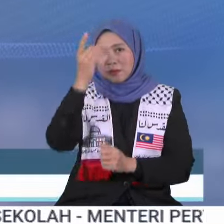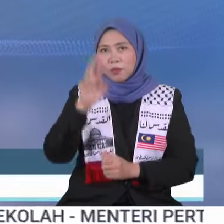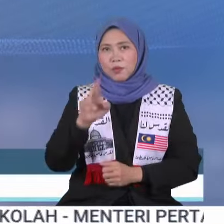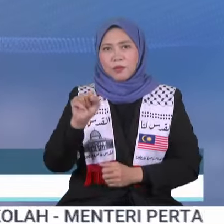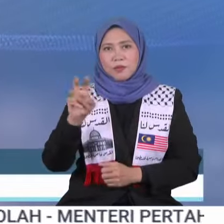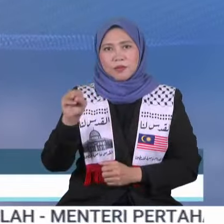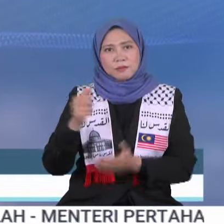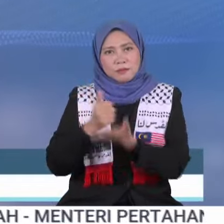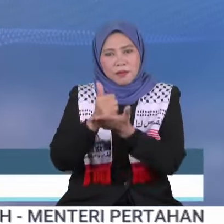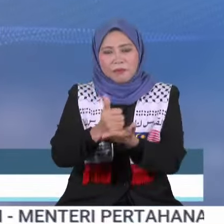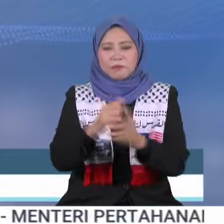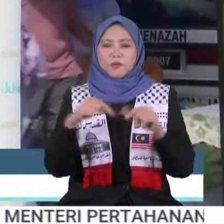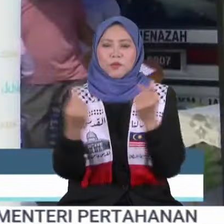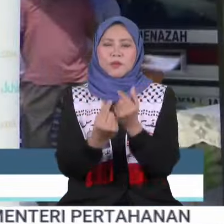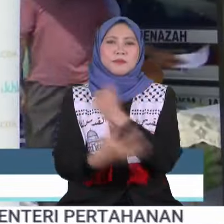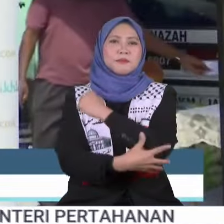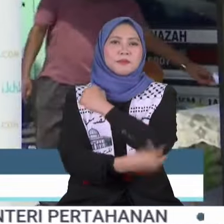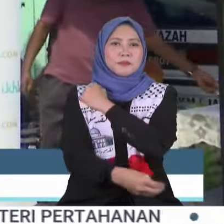golongan